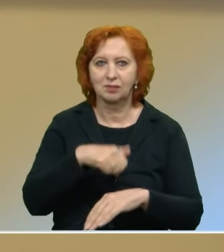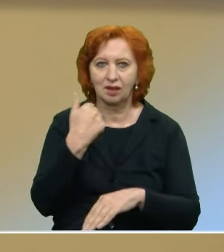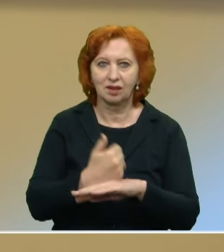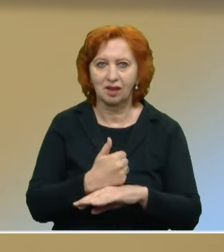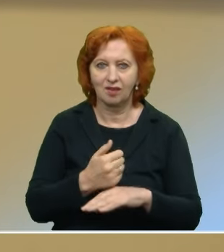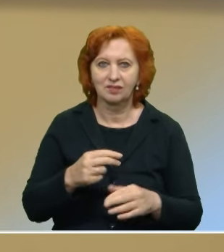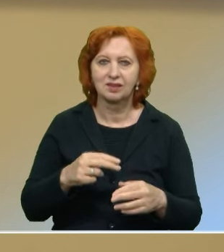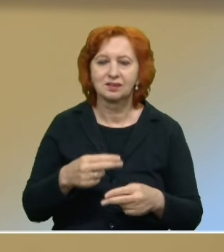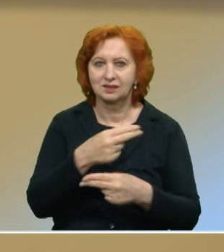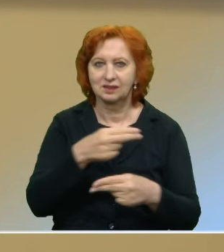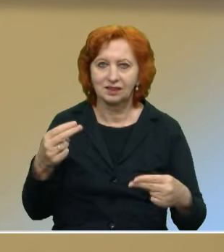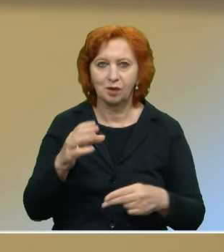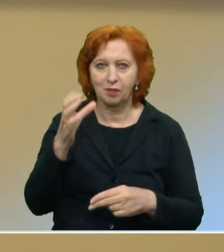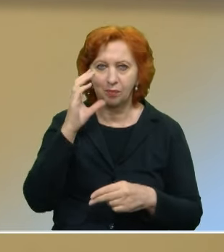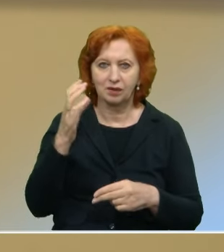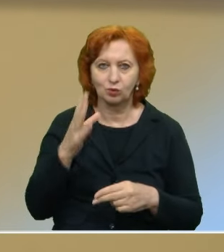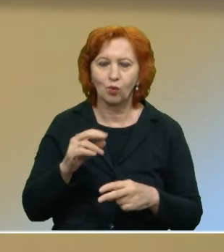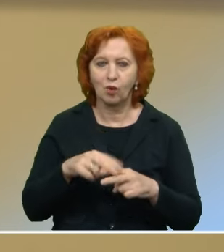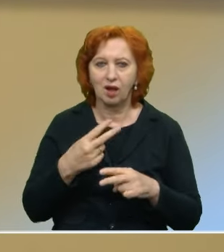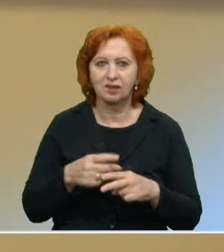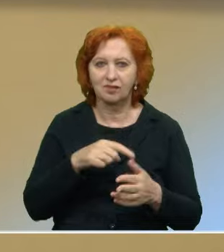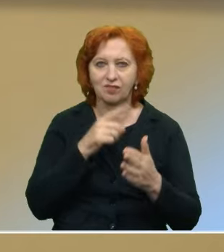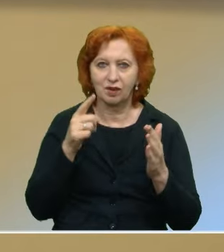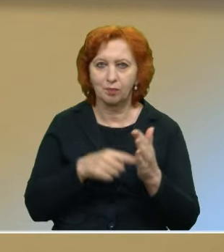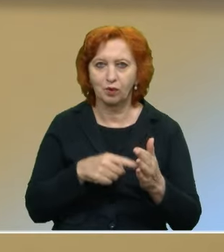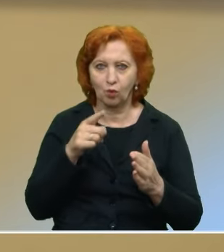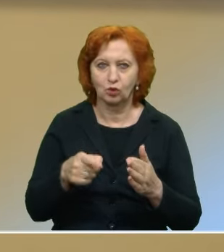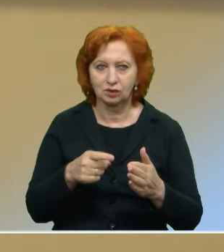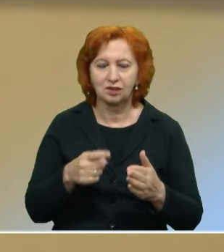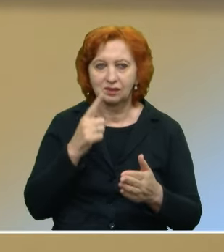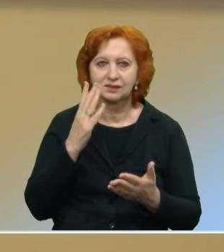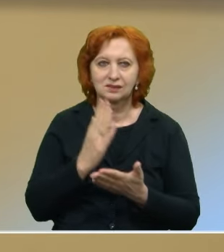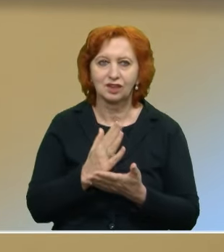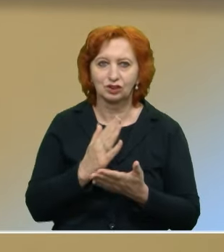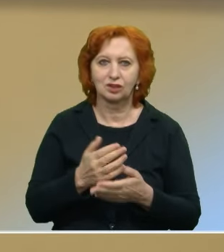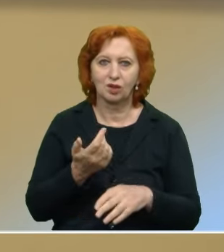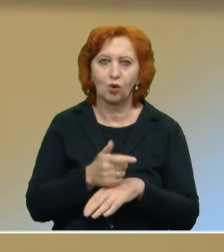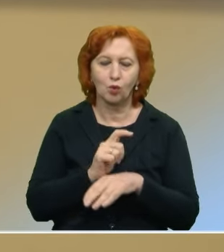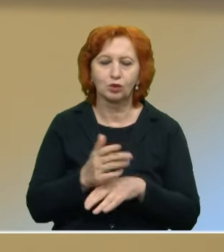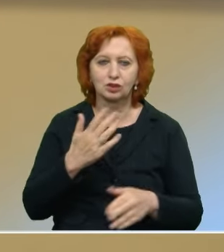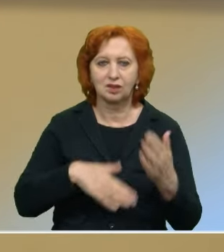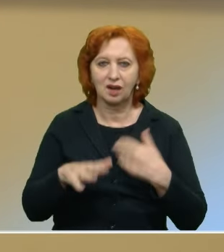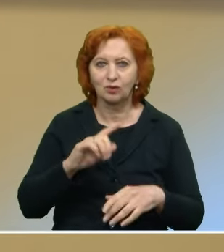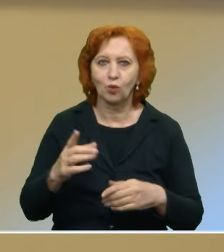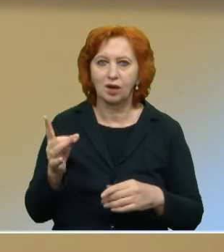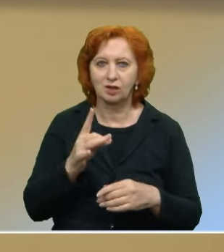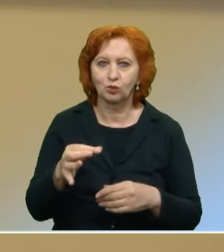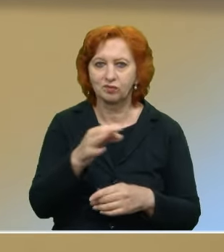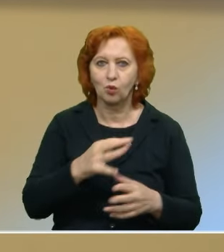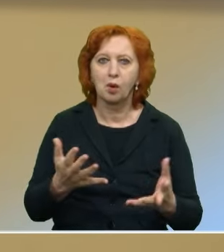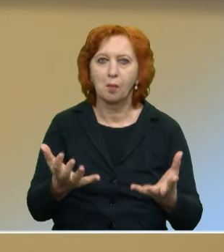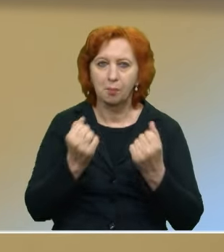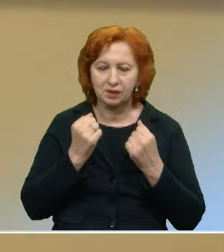в сфере образования. И, конечно же, этому вопросу мы уделяем первостепенное значение. Мы очень рады, что именно Ростовская область